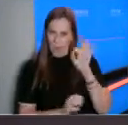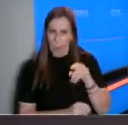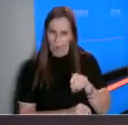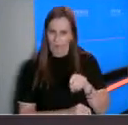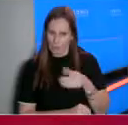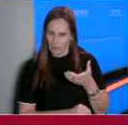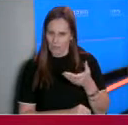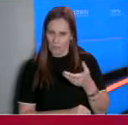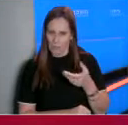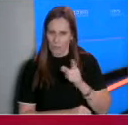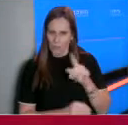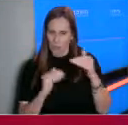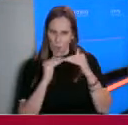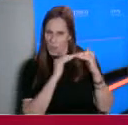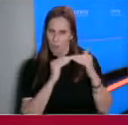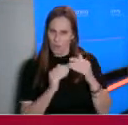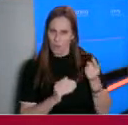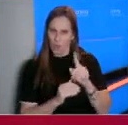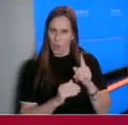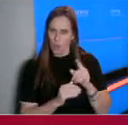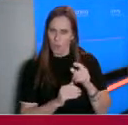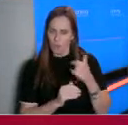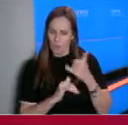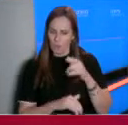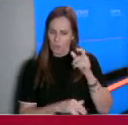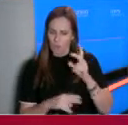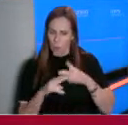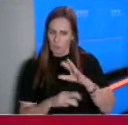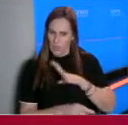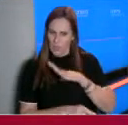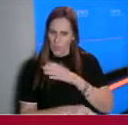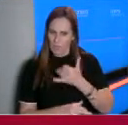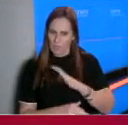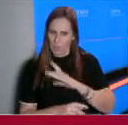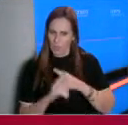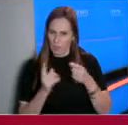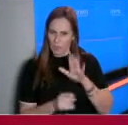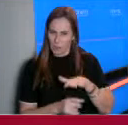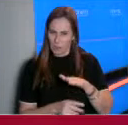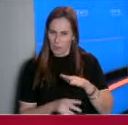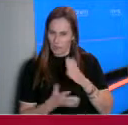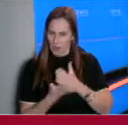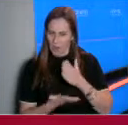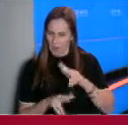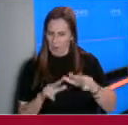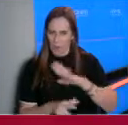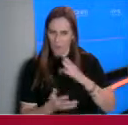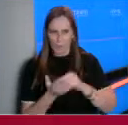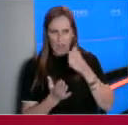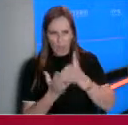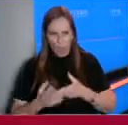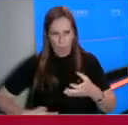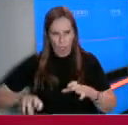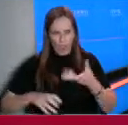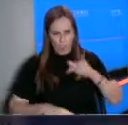הזה והלא שוויוני הזה לא מעמיד את החולים עצמם במצב של סכנת חיים אחרת. כן. הם גם ככה נמצאים בסכנת חיים. ואם יקרתו להם